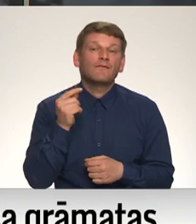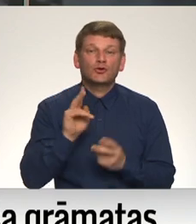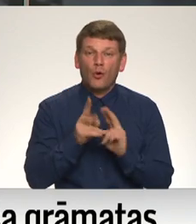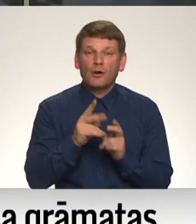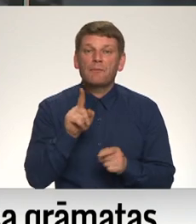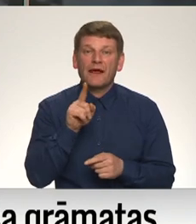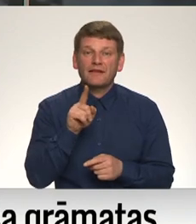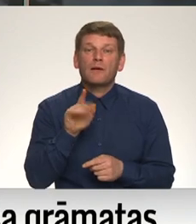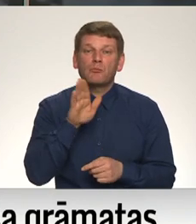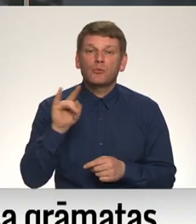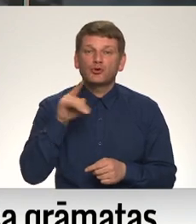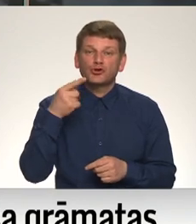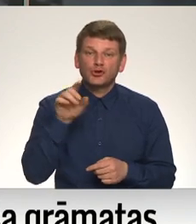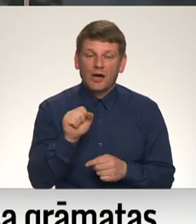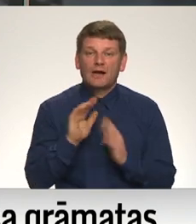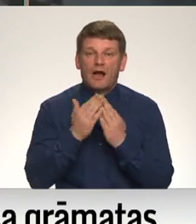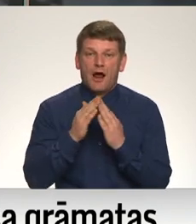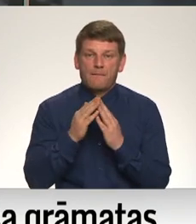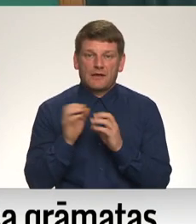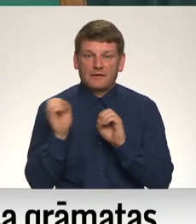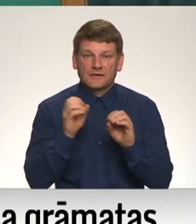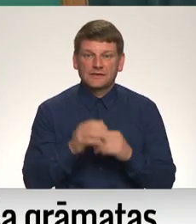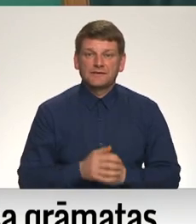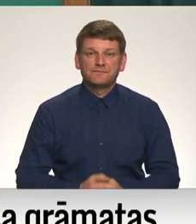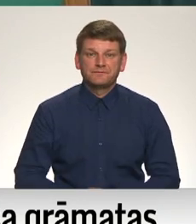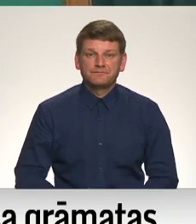skolotāja Pētera Buša grāmatas.